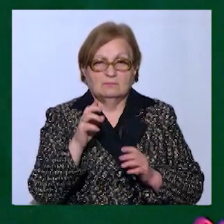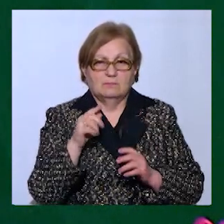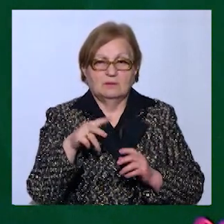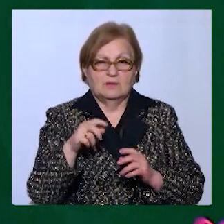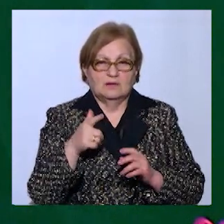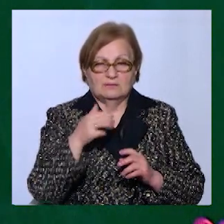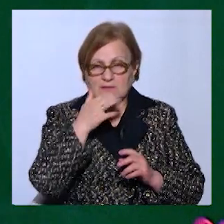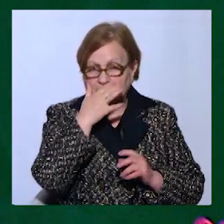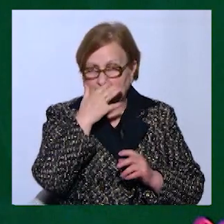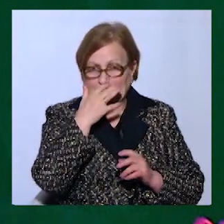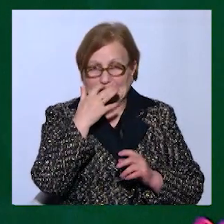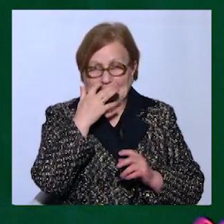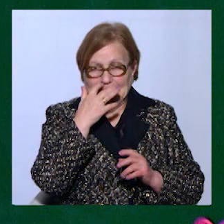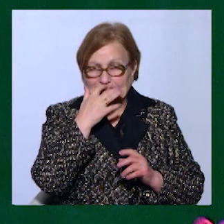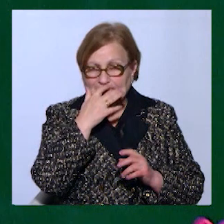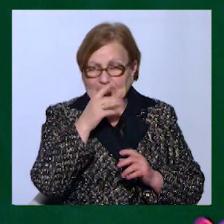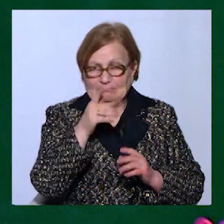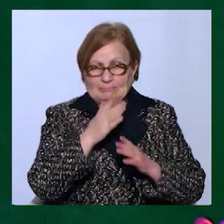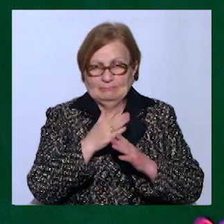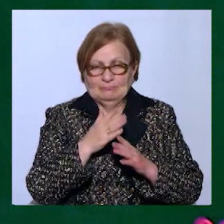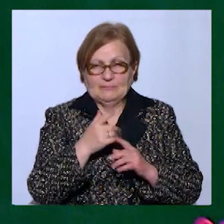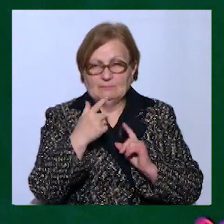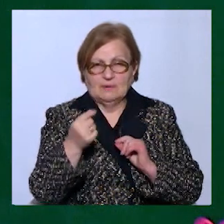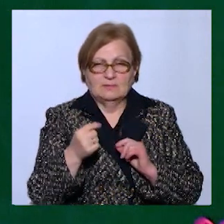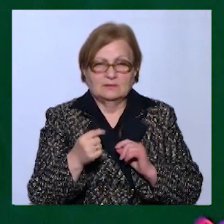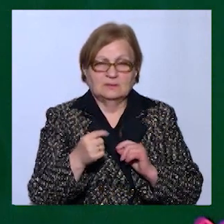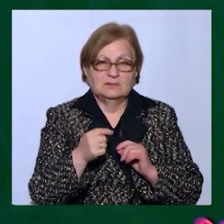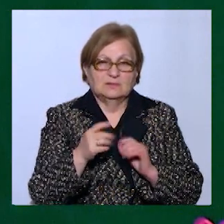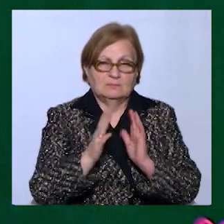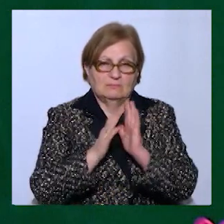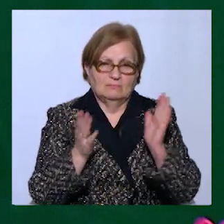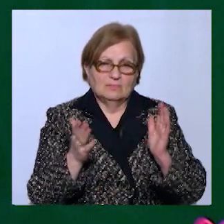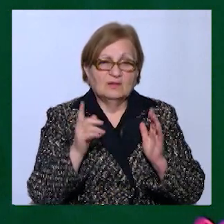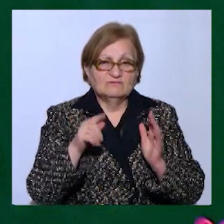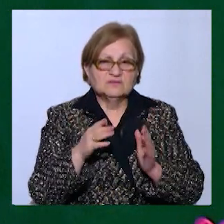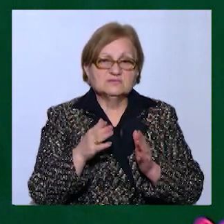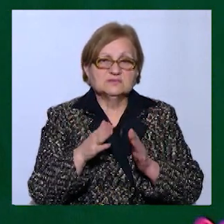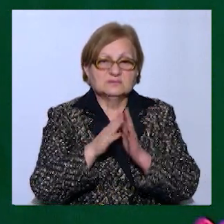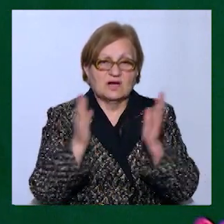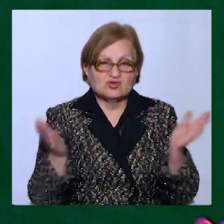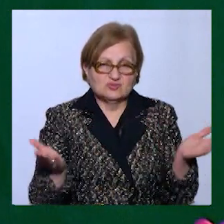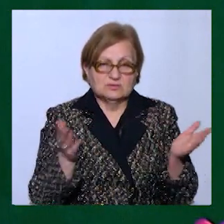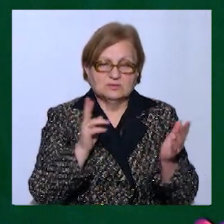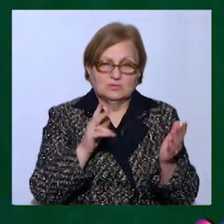კუთხე, აი მახვილი კუთხე, აი ბლაგვი კუთხე. ასევე ვიცით გაშლილი კუთხე,